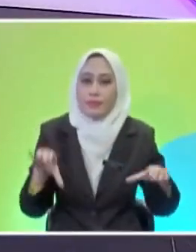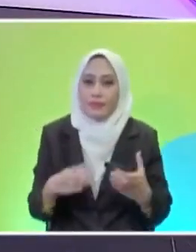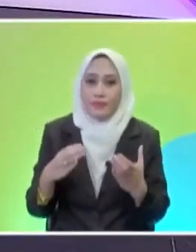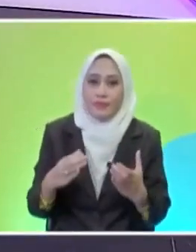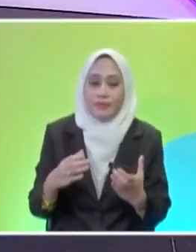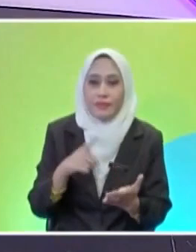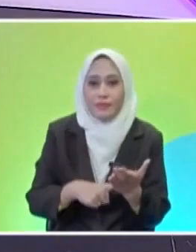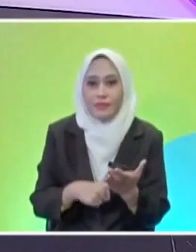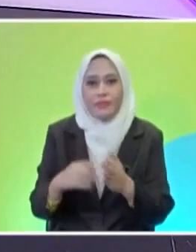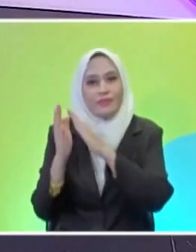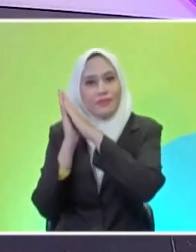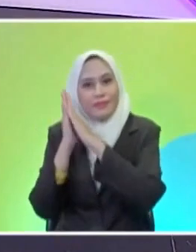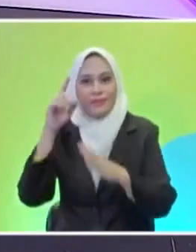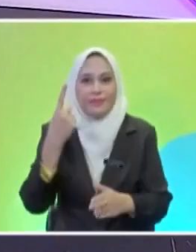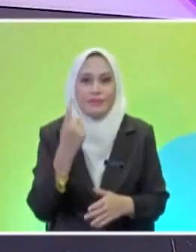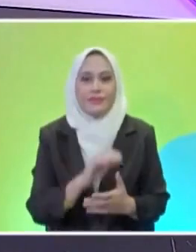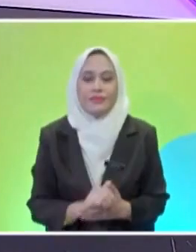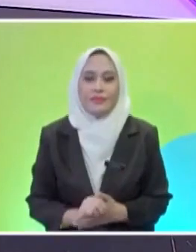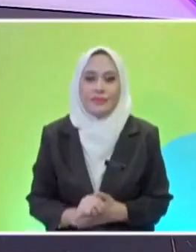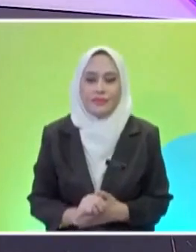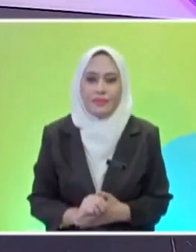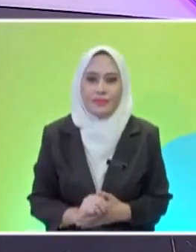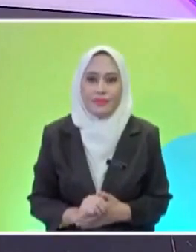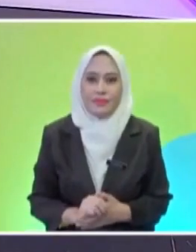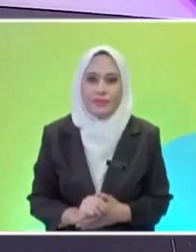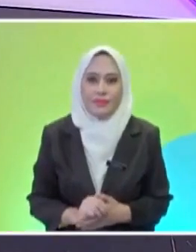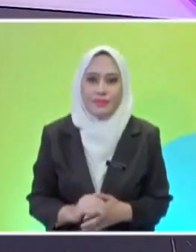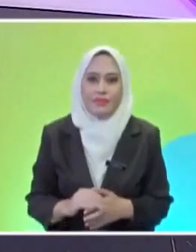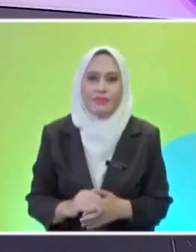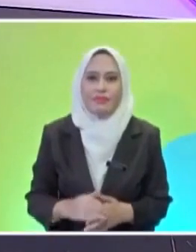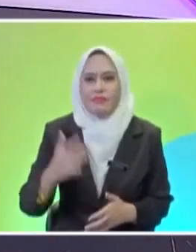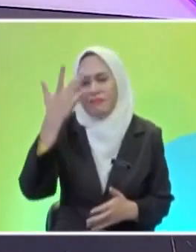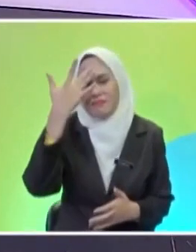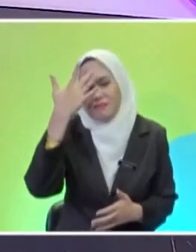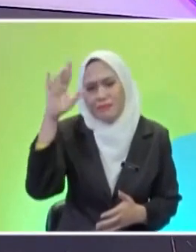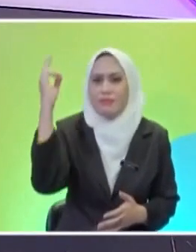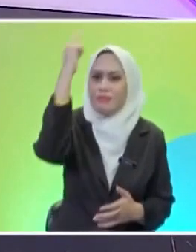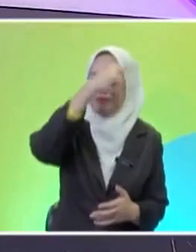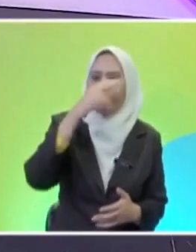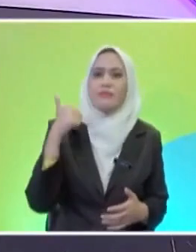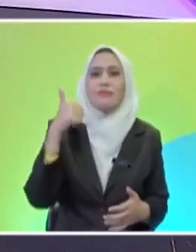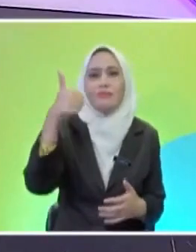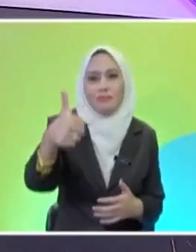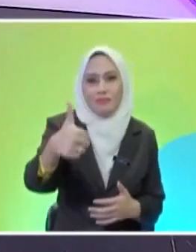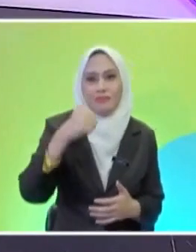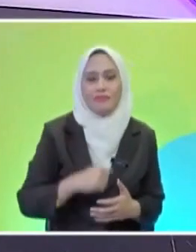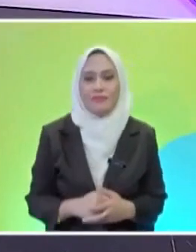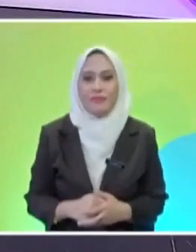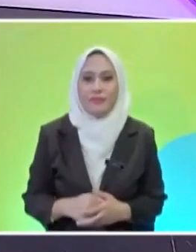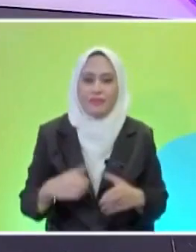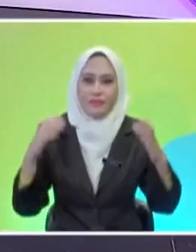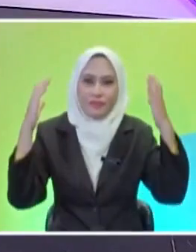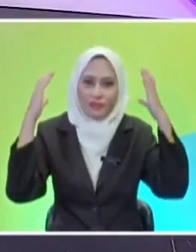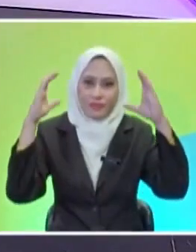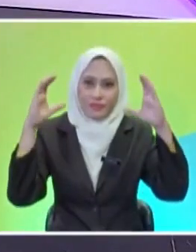Wah, lengkap dah papan gadis masa kita, Hanif. Pandai, Hanif. Very good. Terima kasih, cikgu. Cikgu, kalau